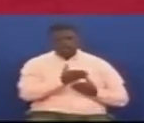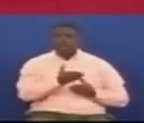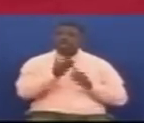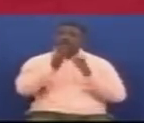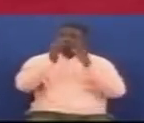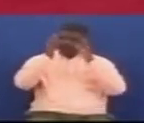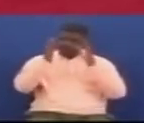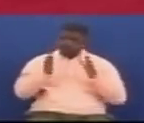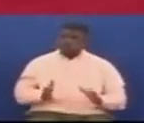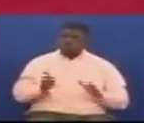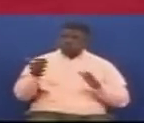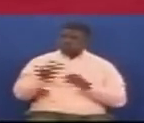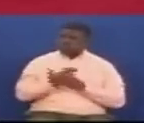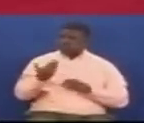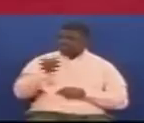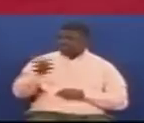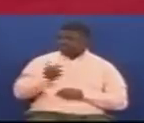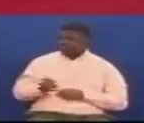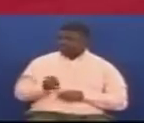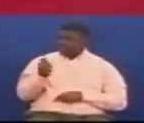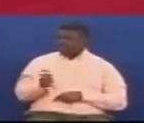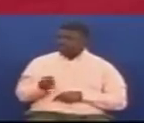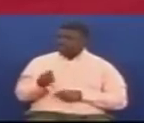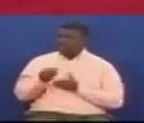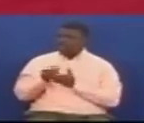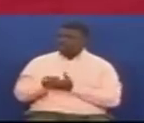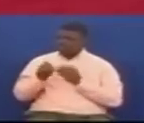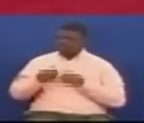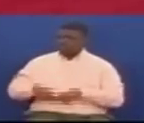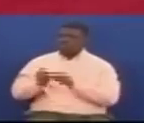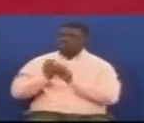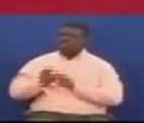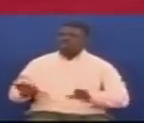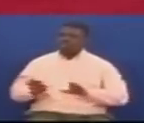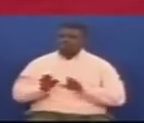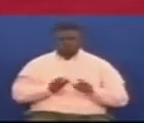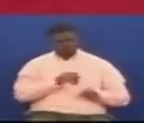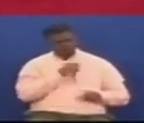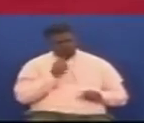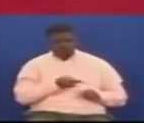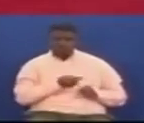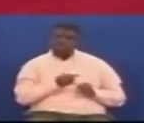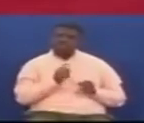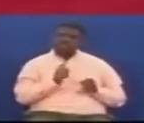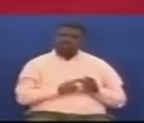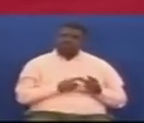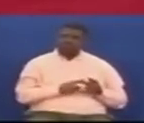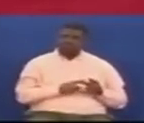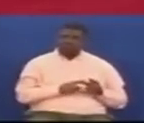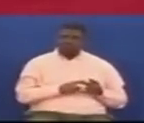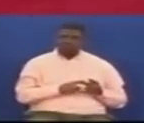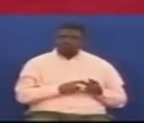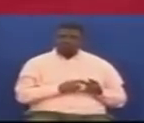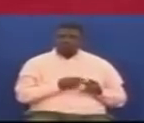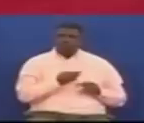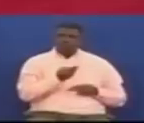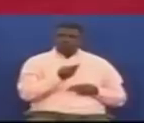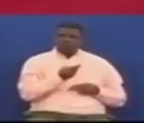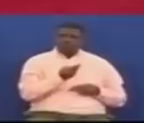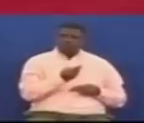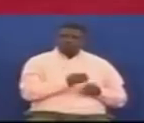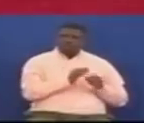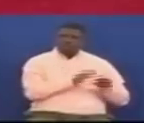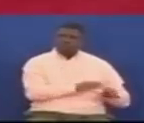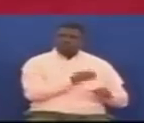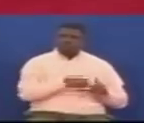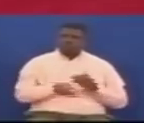Tanzania iliendelea kutekeleza sera ya fedha kwa lengo la kuhakikisha kuna utoshelevu wa ukwasi kwenye uchumi kuendana